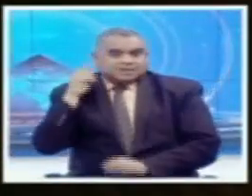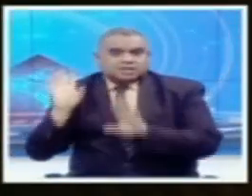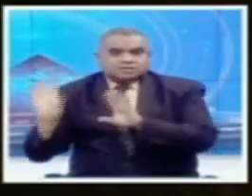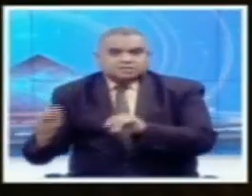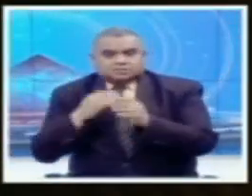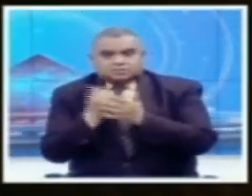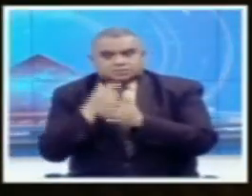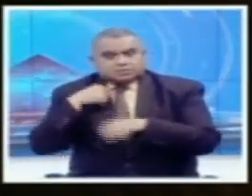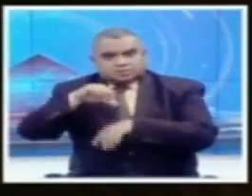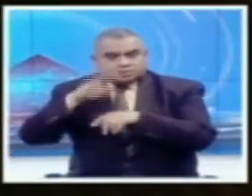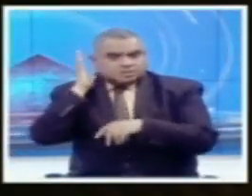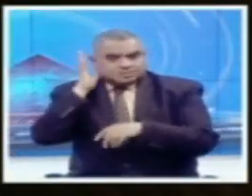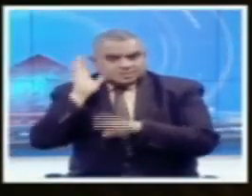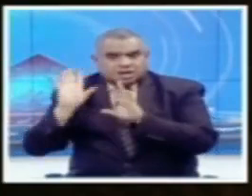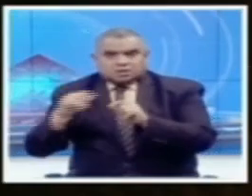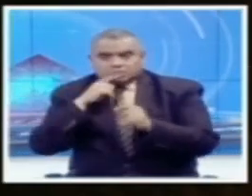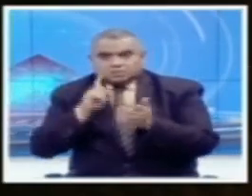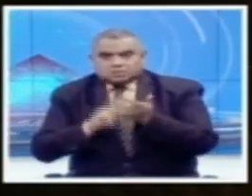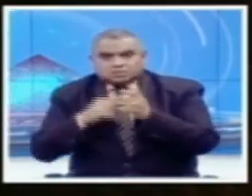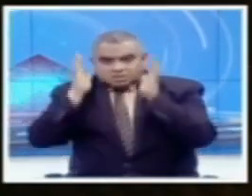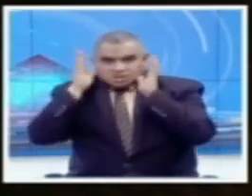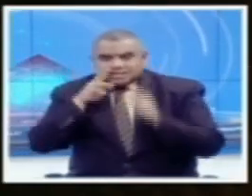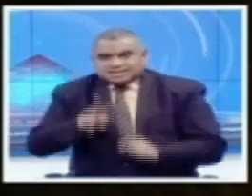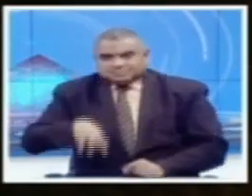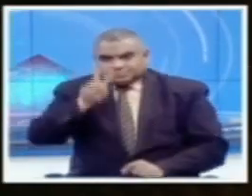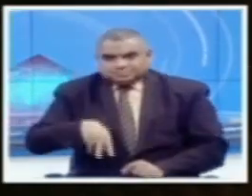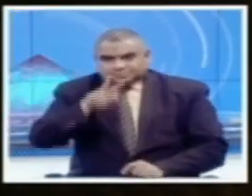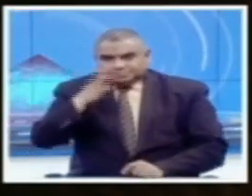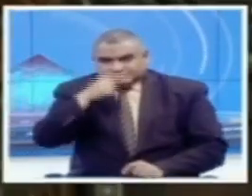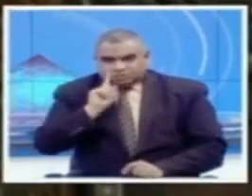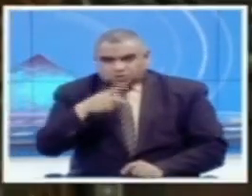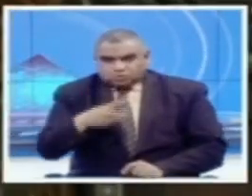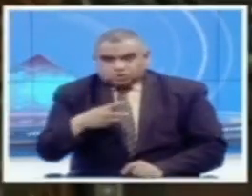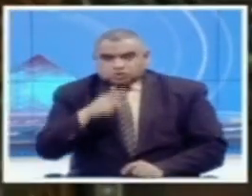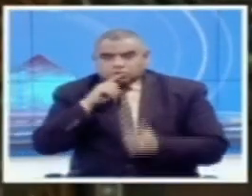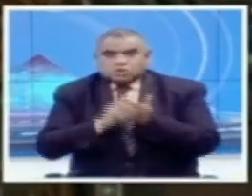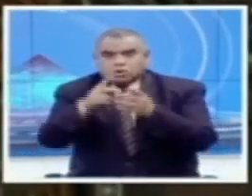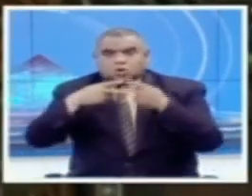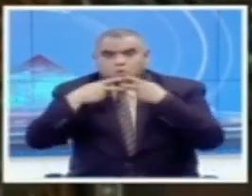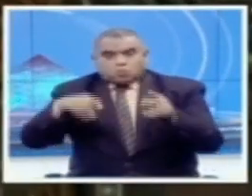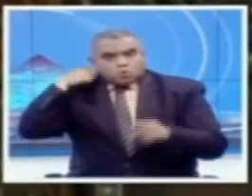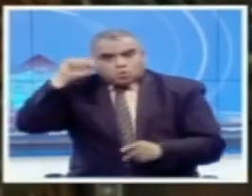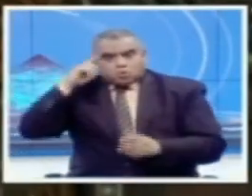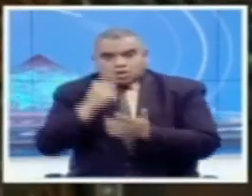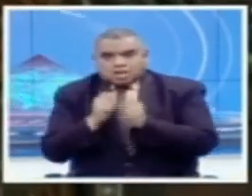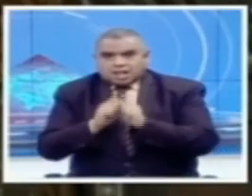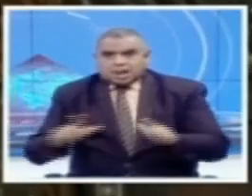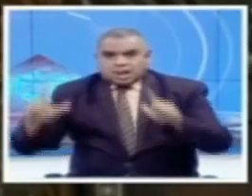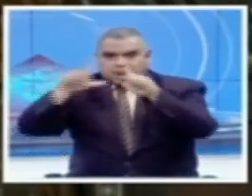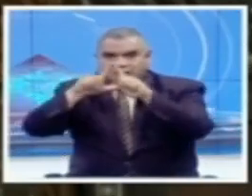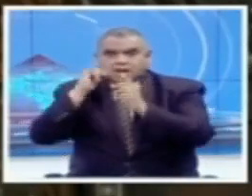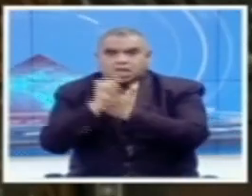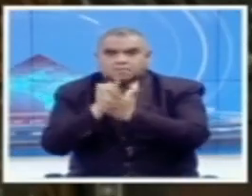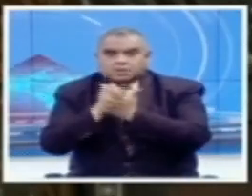أداء الشعائر وصلاة التراويح، مع ما وافقت عليه اللجنة العليا